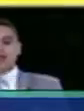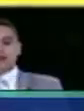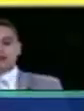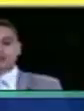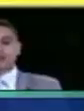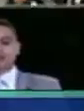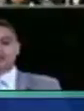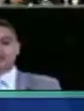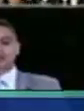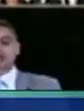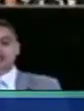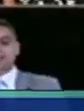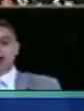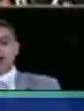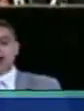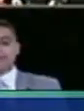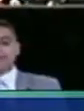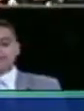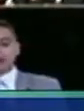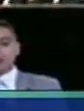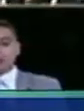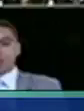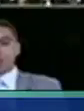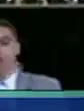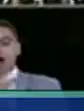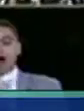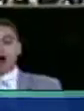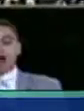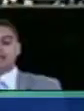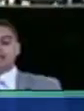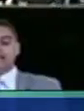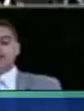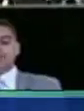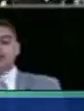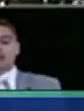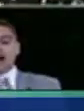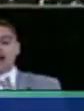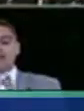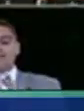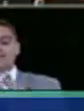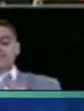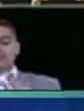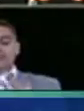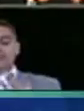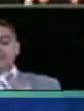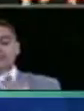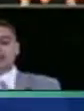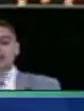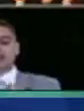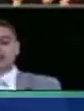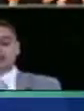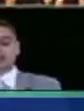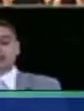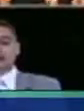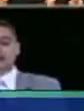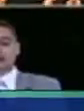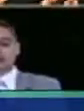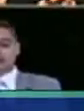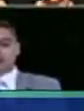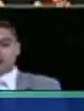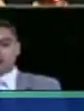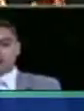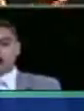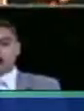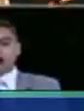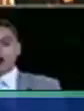شباب وشابات وأعمار مختلفة، حتى لسه كان يعني متطوع صغير جدا